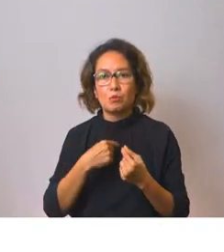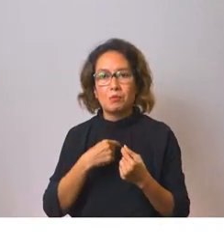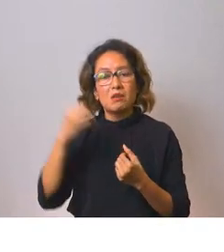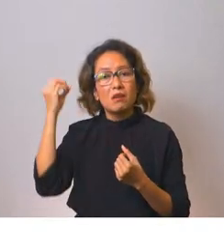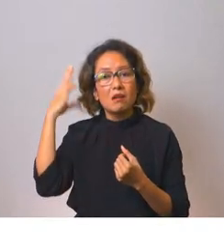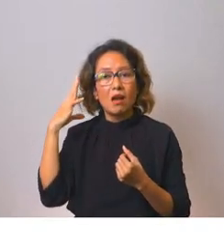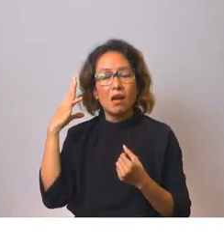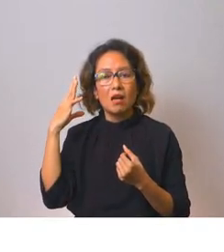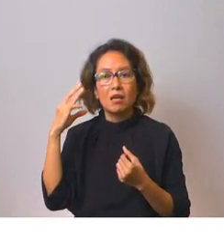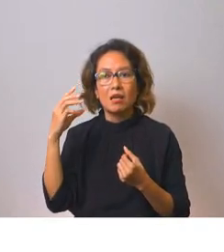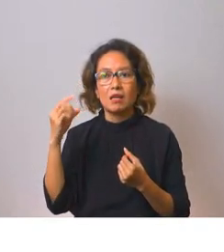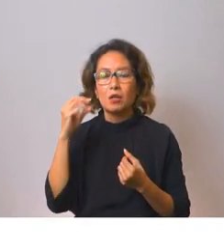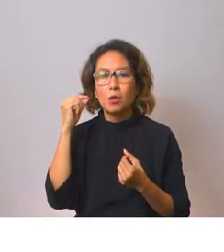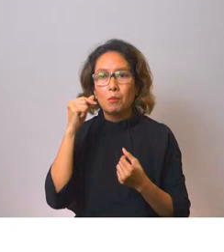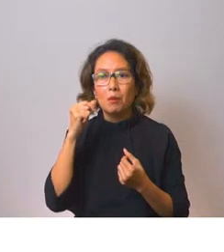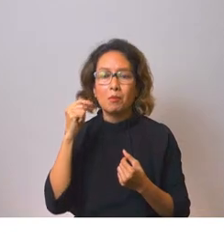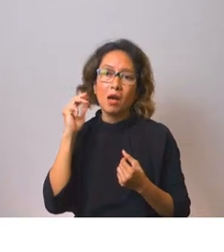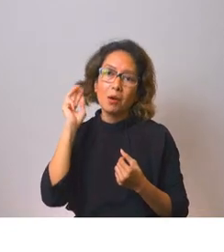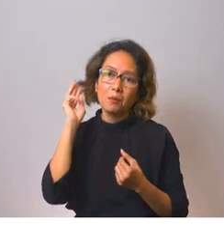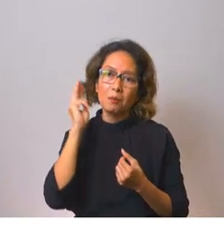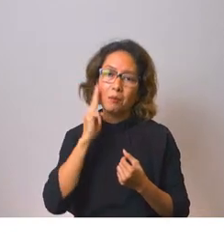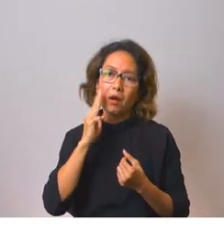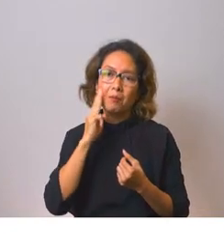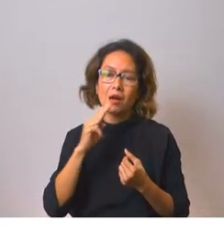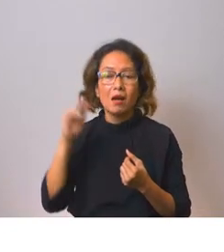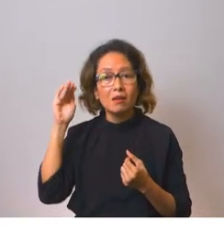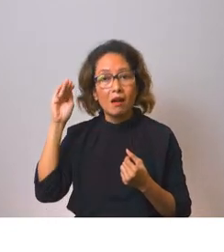mama, dan kakak juga.